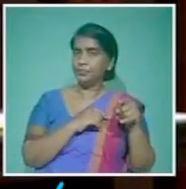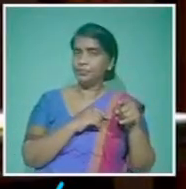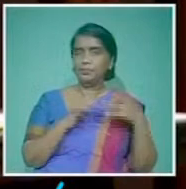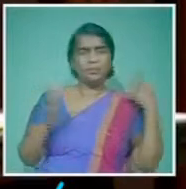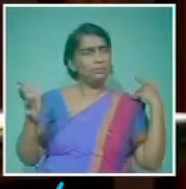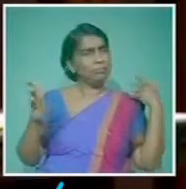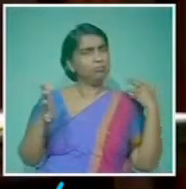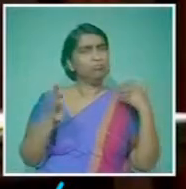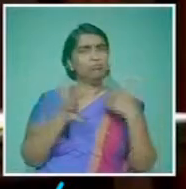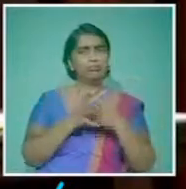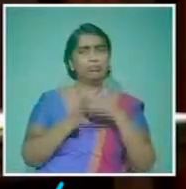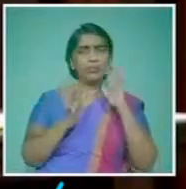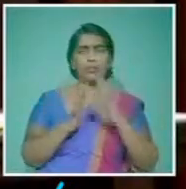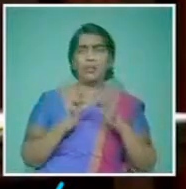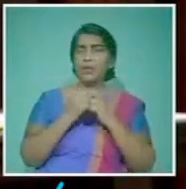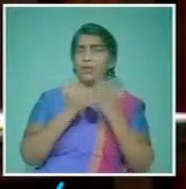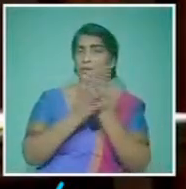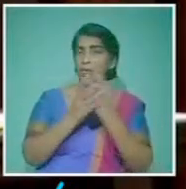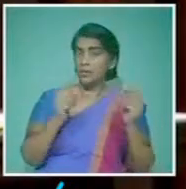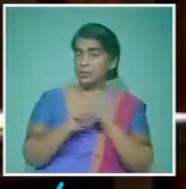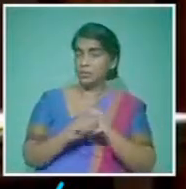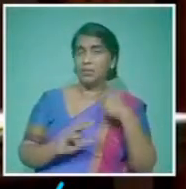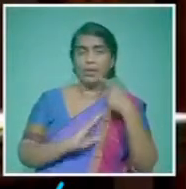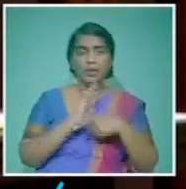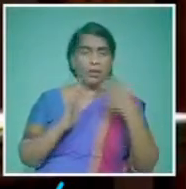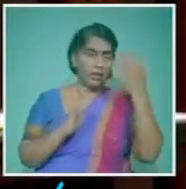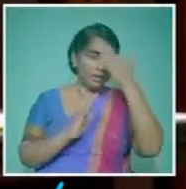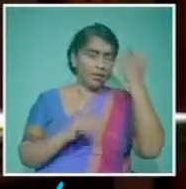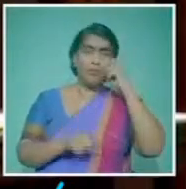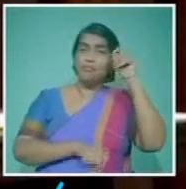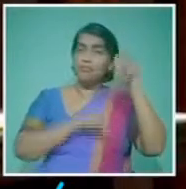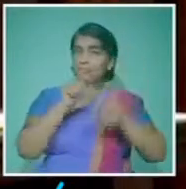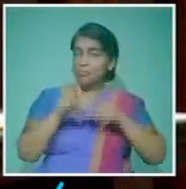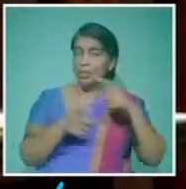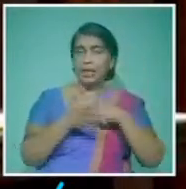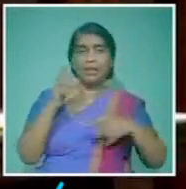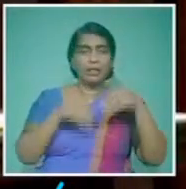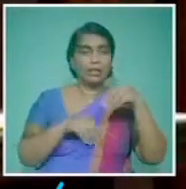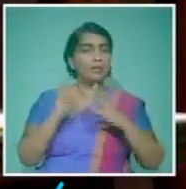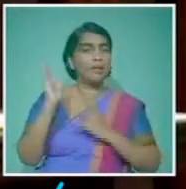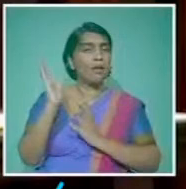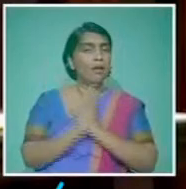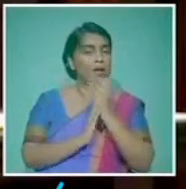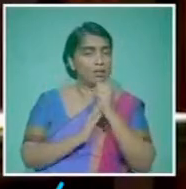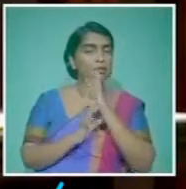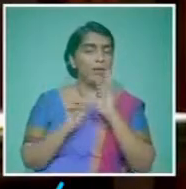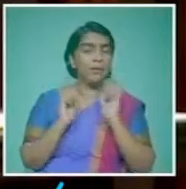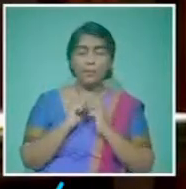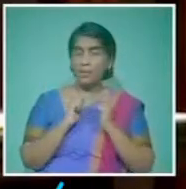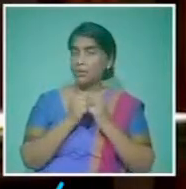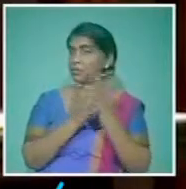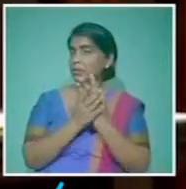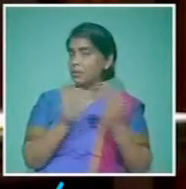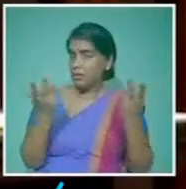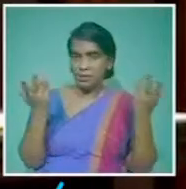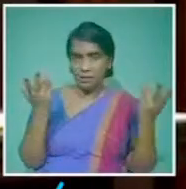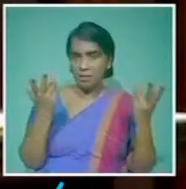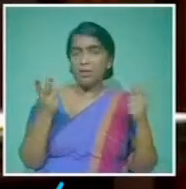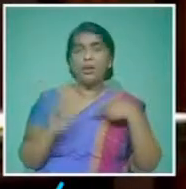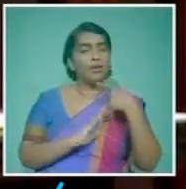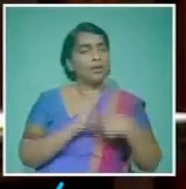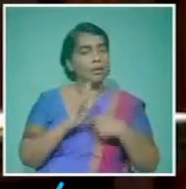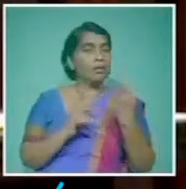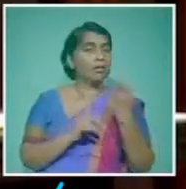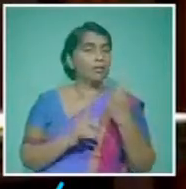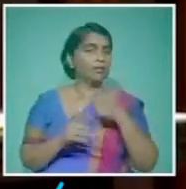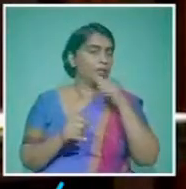දීර්ඝ කාලිනව විසඳිලා නැති තිබ මේ රටේ තියෙන දෙමළ ජනතාවගේ මේ දේශපාලන අයිතිවාසිකම් පිළිබඳව ගැටලු විසඳුවේ නැත්නම් මේ රටේ